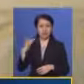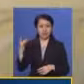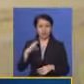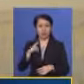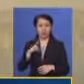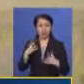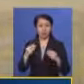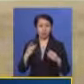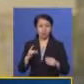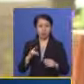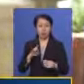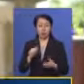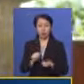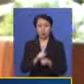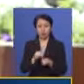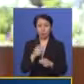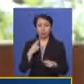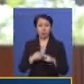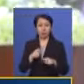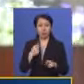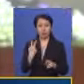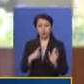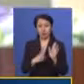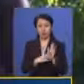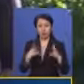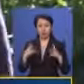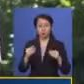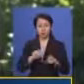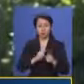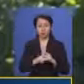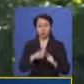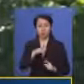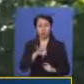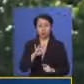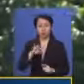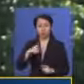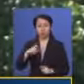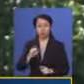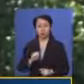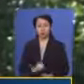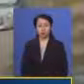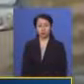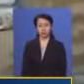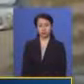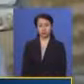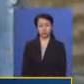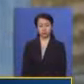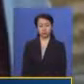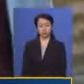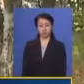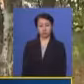резины, бумаги и металла. Из них 29 мешка ушло на переработку в товарищество с ограниченной ответственностью «Радуга».